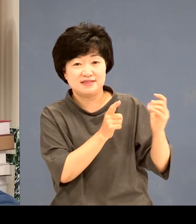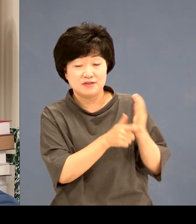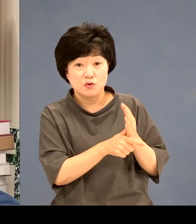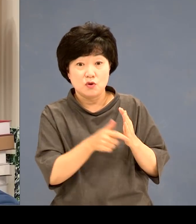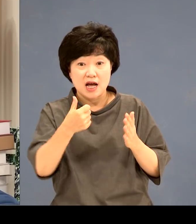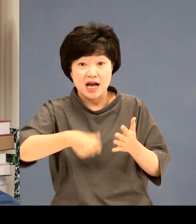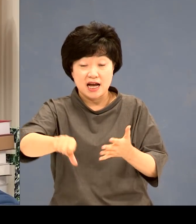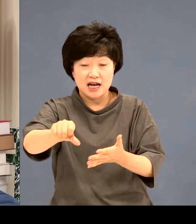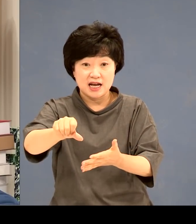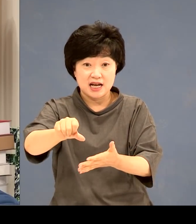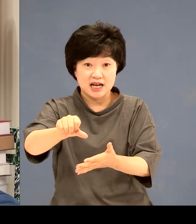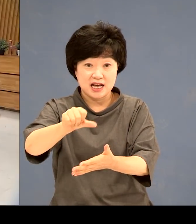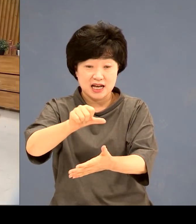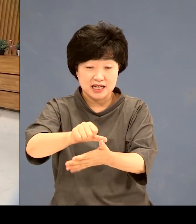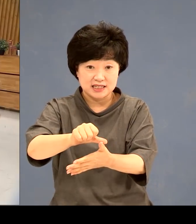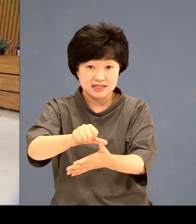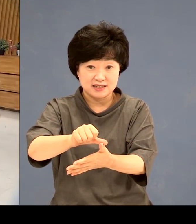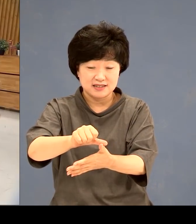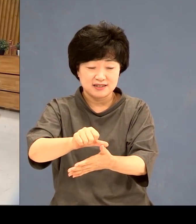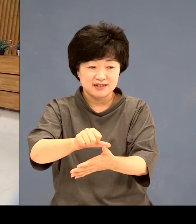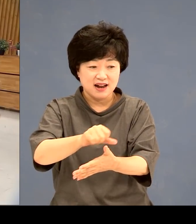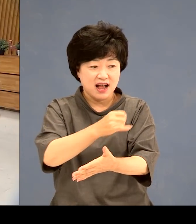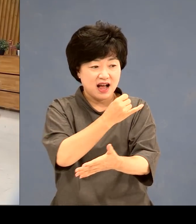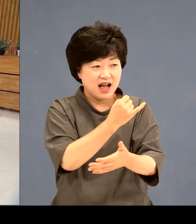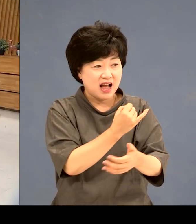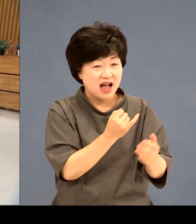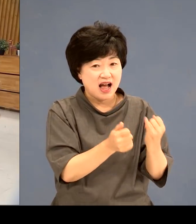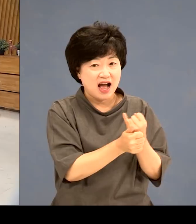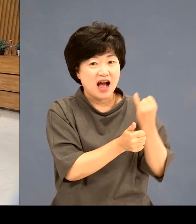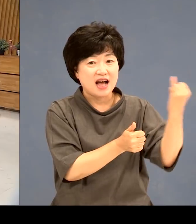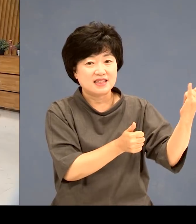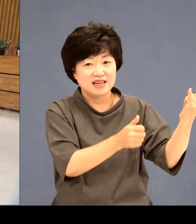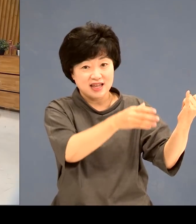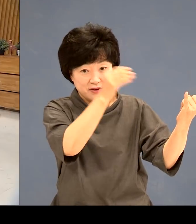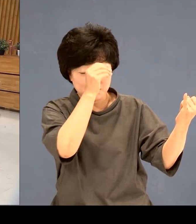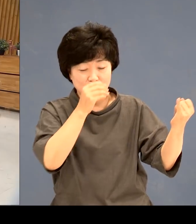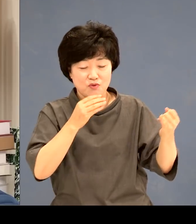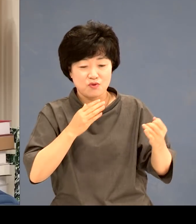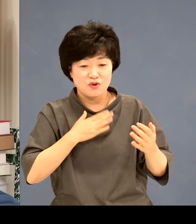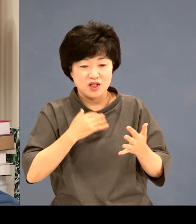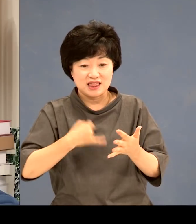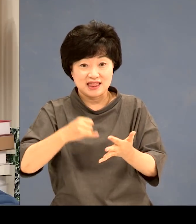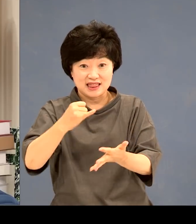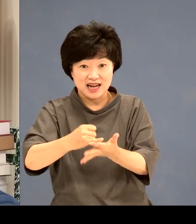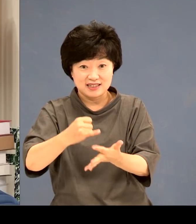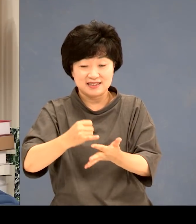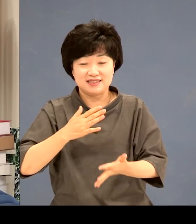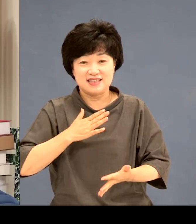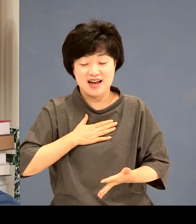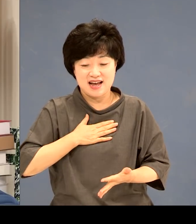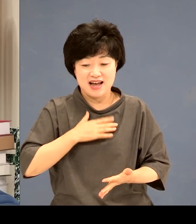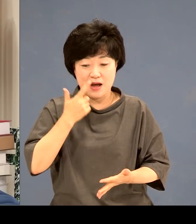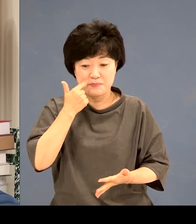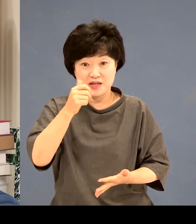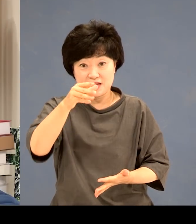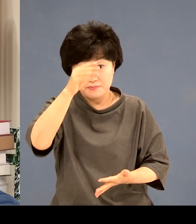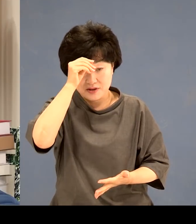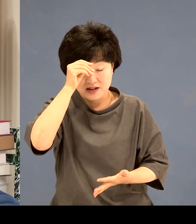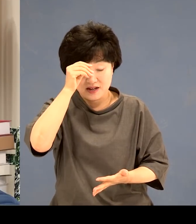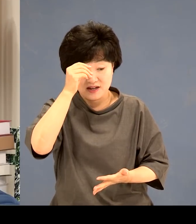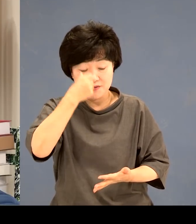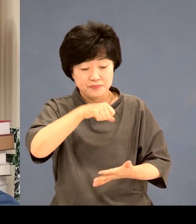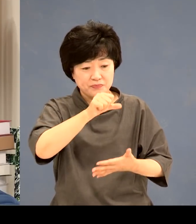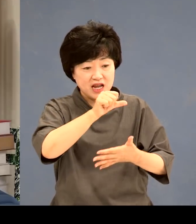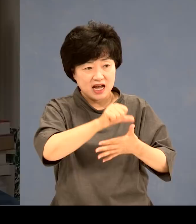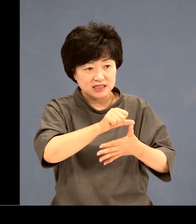건데 주로 대부분 이제 아이들하고 이제 아이들의 신앙 교육하고 이렇게 그런 다툼들이 있었고요.